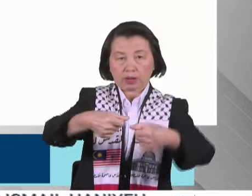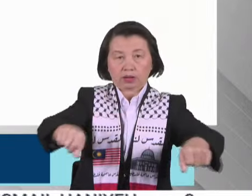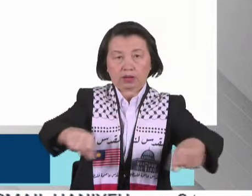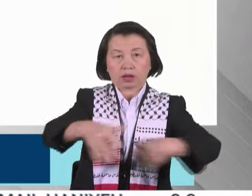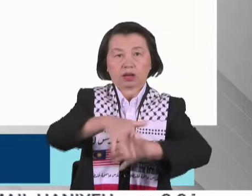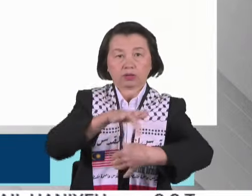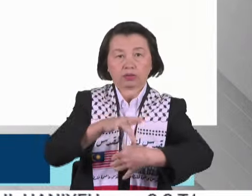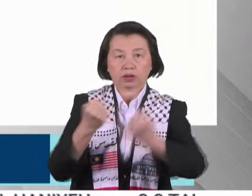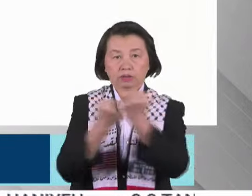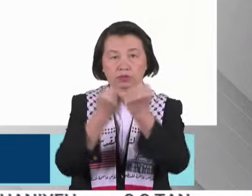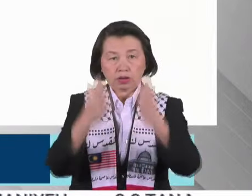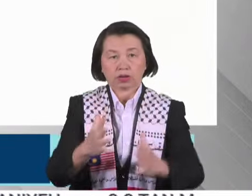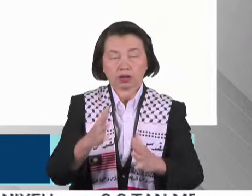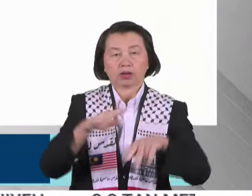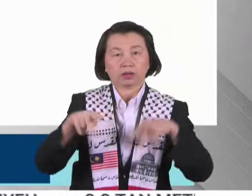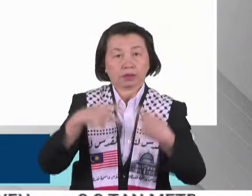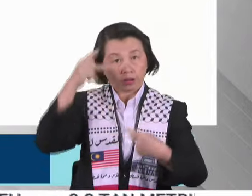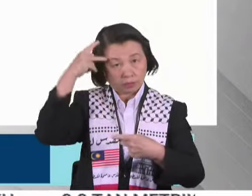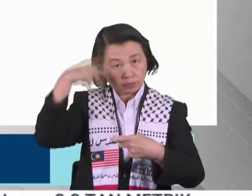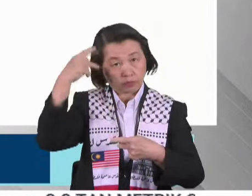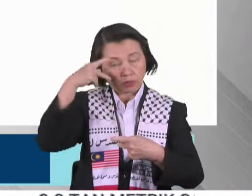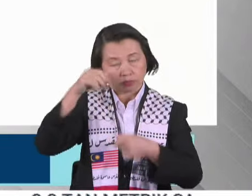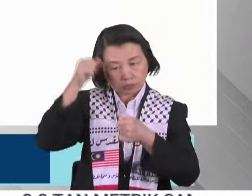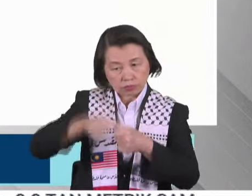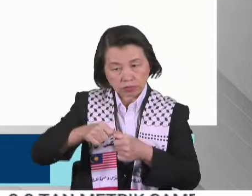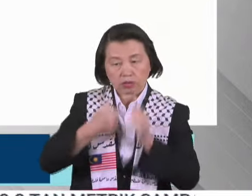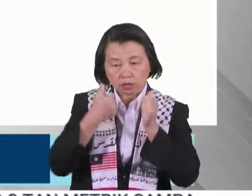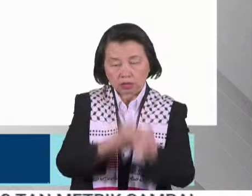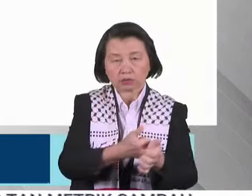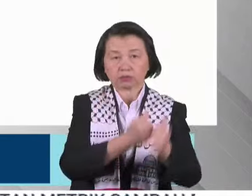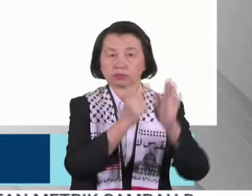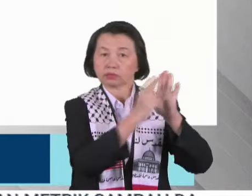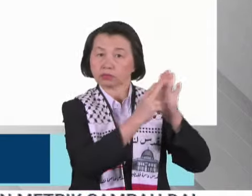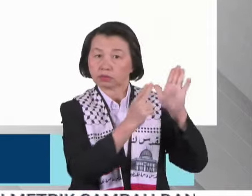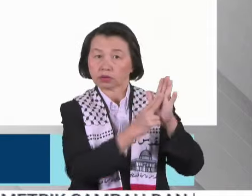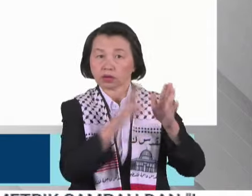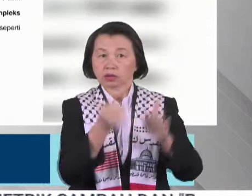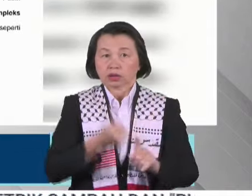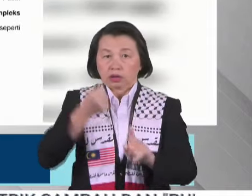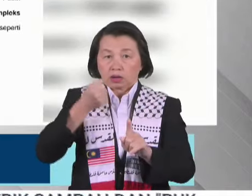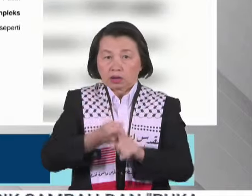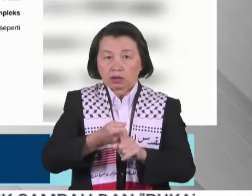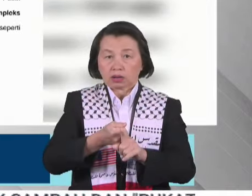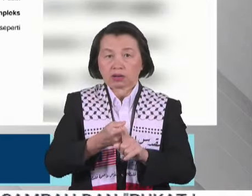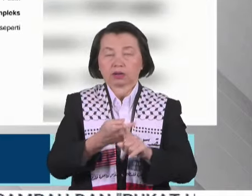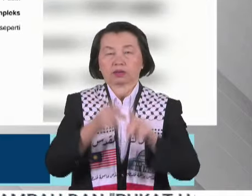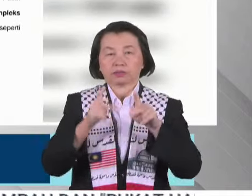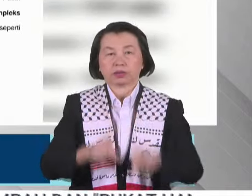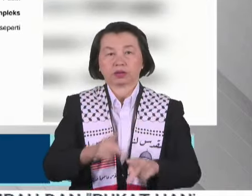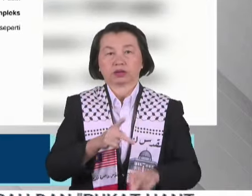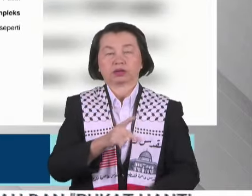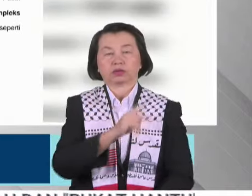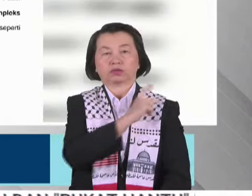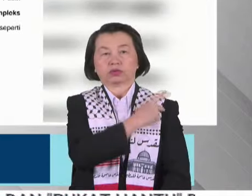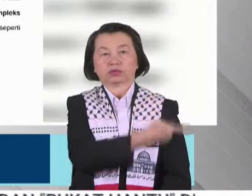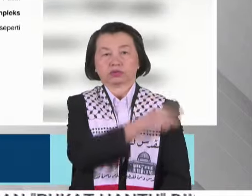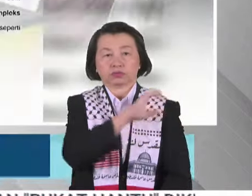awal. Penyokong dan parti politik diingatkan untuk patuhi undang-undang dan arahan dikeluarkan pihak berkuasa.